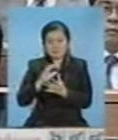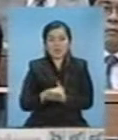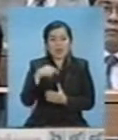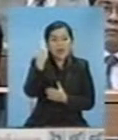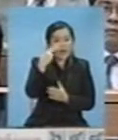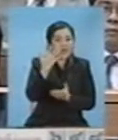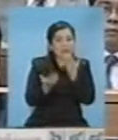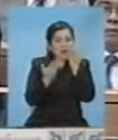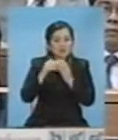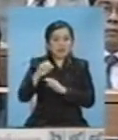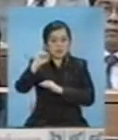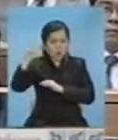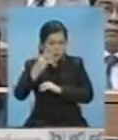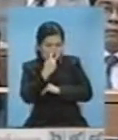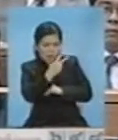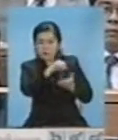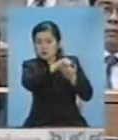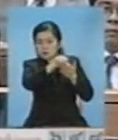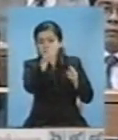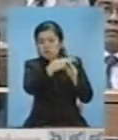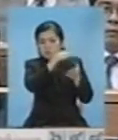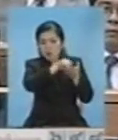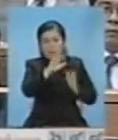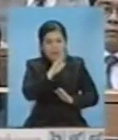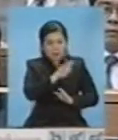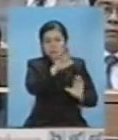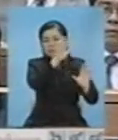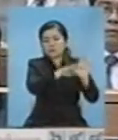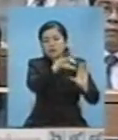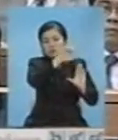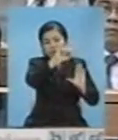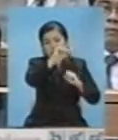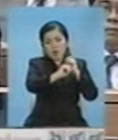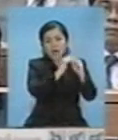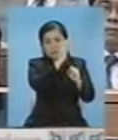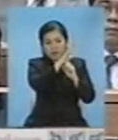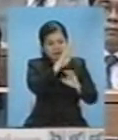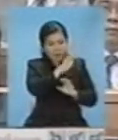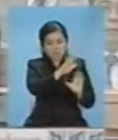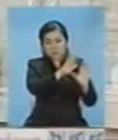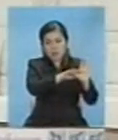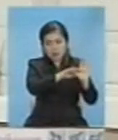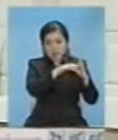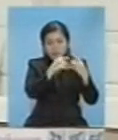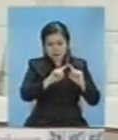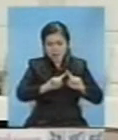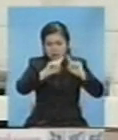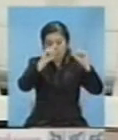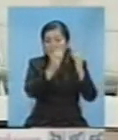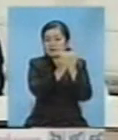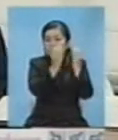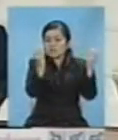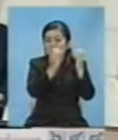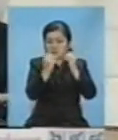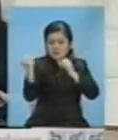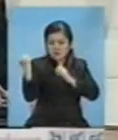ถอนห้ามสมัครผู้แทนราษฎร5ปีแต่รัฐธรรมนูญฉบับปัจจุบันให้ยาแรงกว่